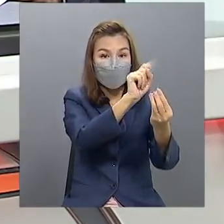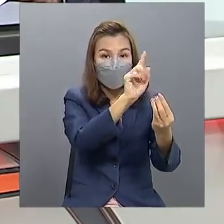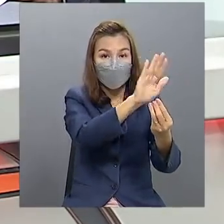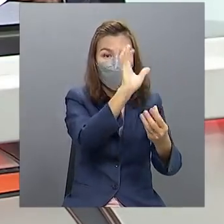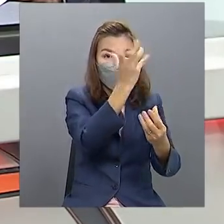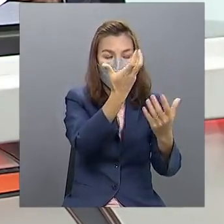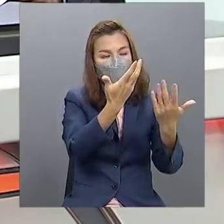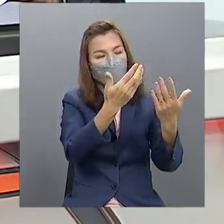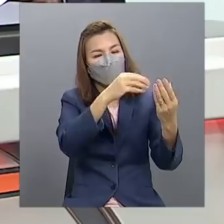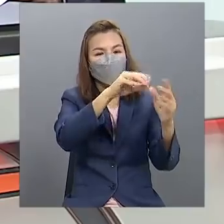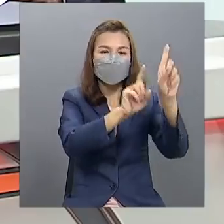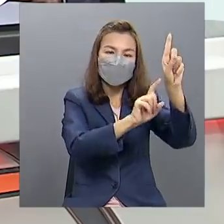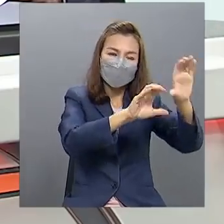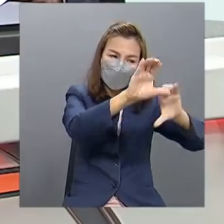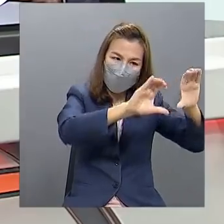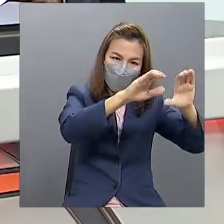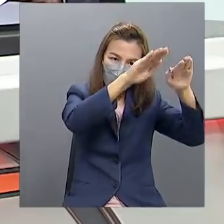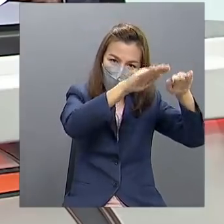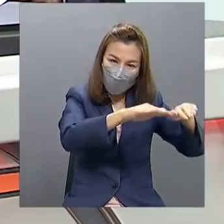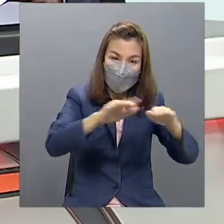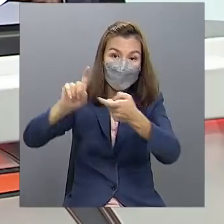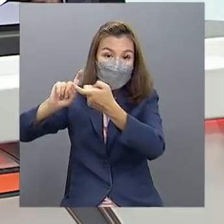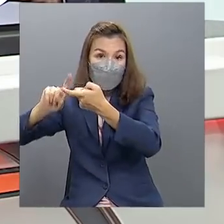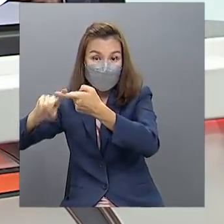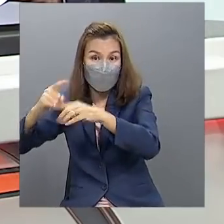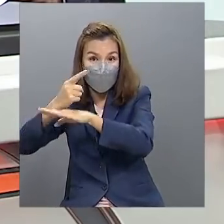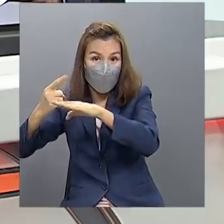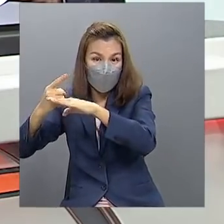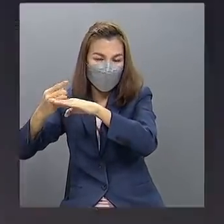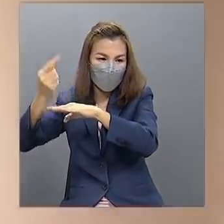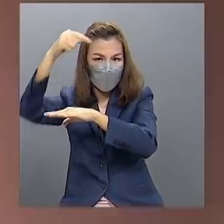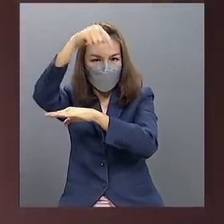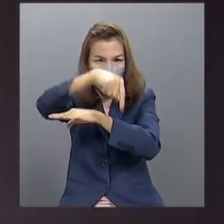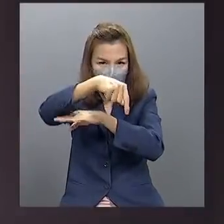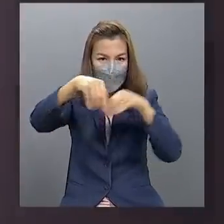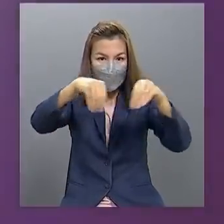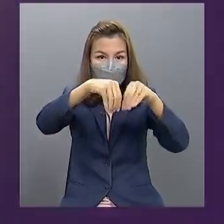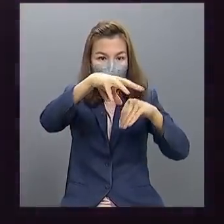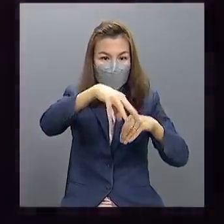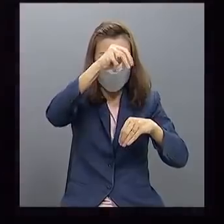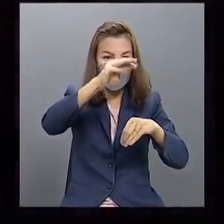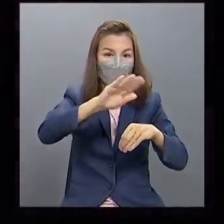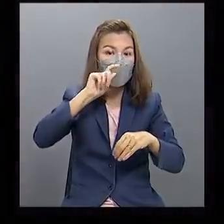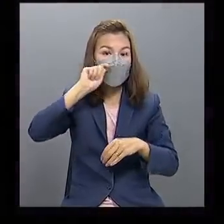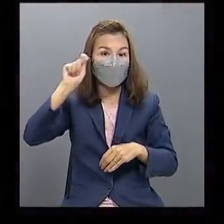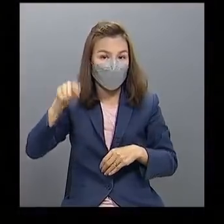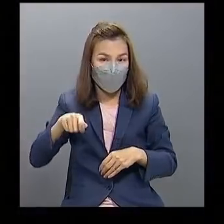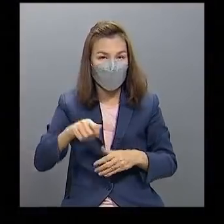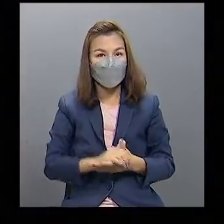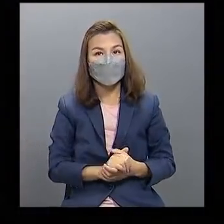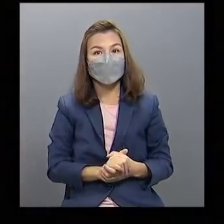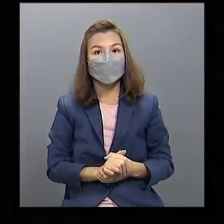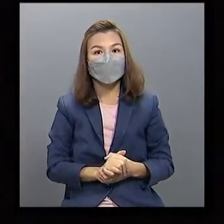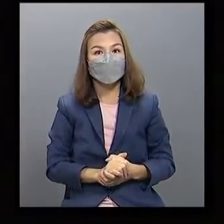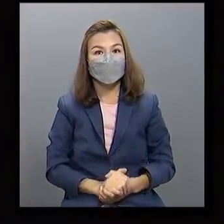เซียเผยภาพการโจมตีโรงงานผลิตขีปนาวุธชานกรุงเคียฟครับ objektu na okrajine Kyiva v rezultate udara